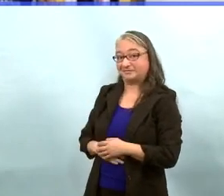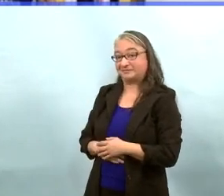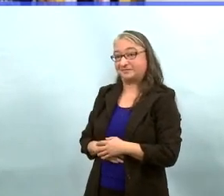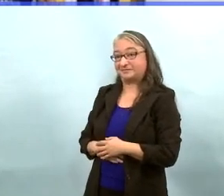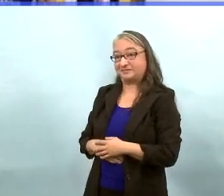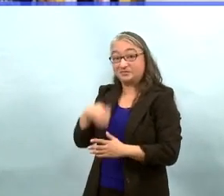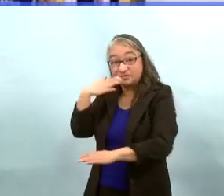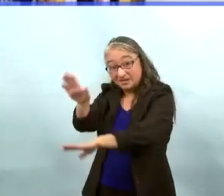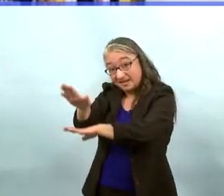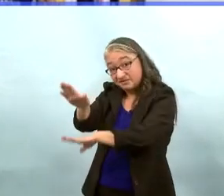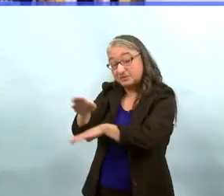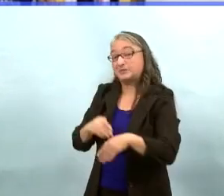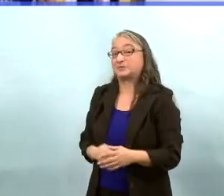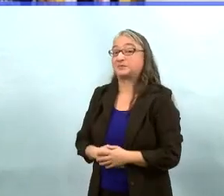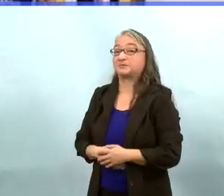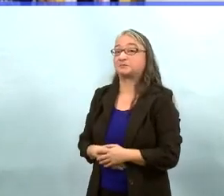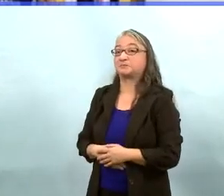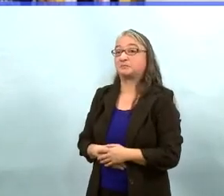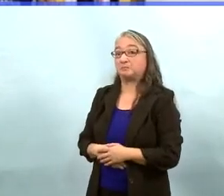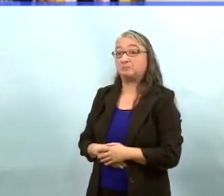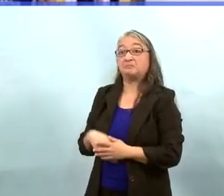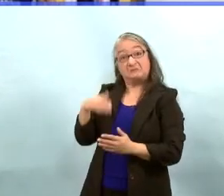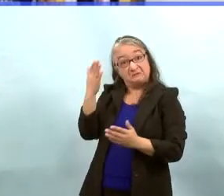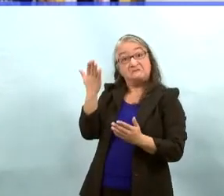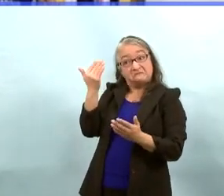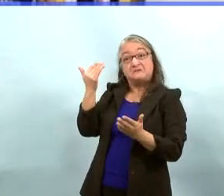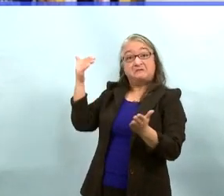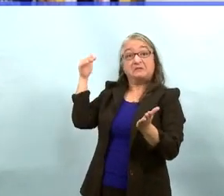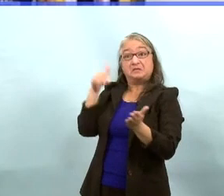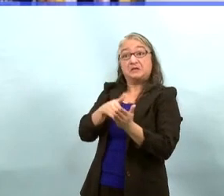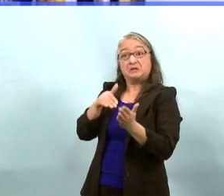Je sais que 15 000 rendez-vous, c'est énorme.